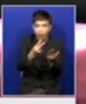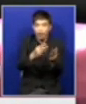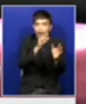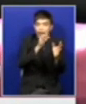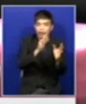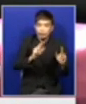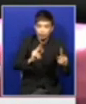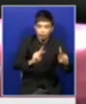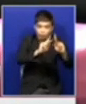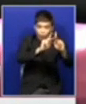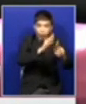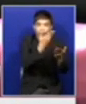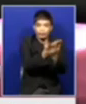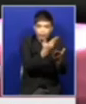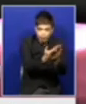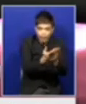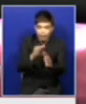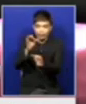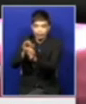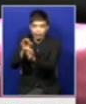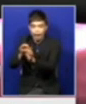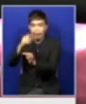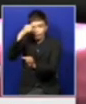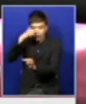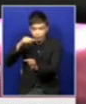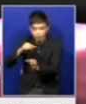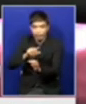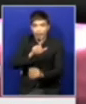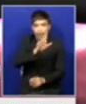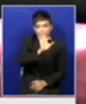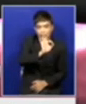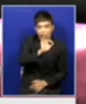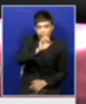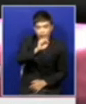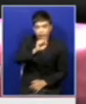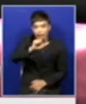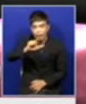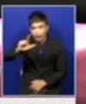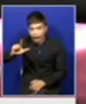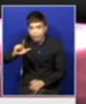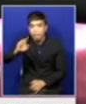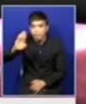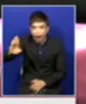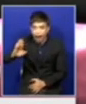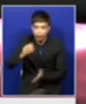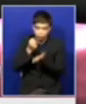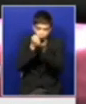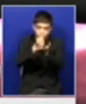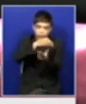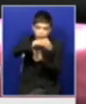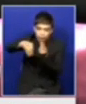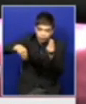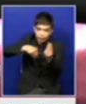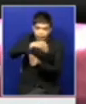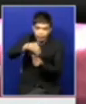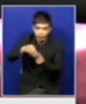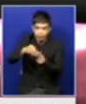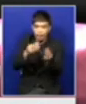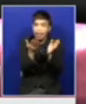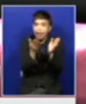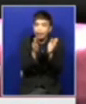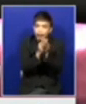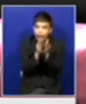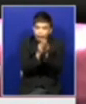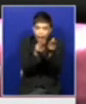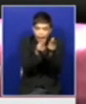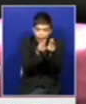ไทยใช้กอบวงเงินได้อีก 900,000 ล้านล้านบาทในการที่จะฟื้นฟูเศรษฐกิจในภาคส่วนต่างๆตัวเลขออกมาเช่นนี้เห็นชั